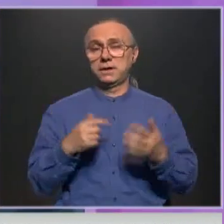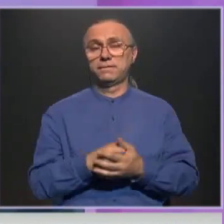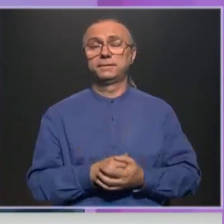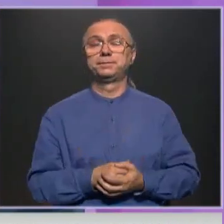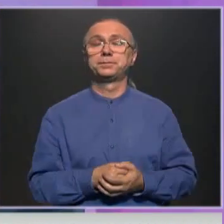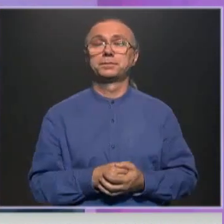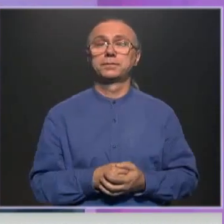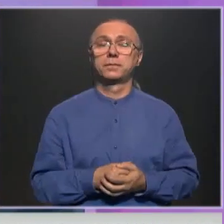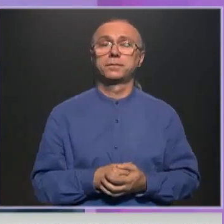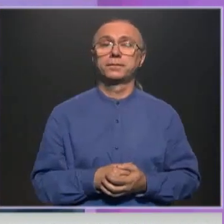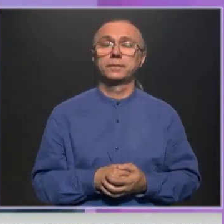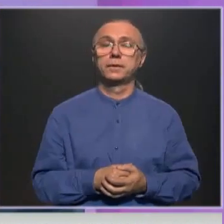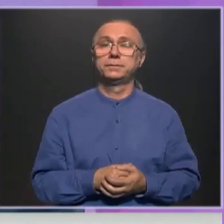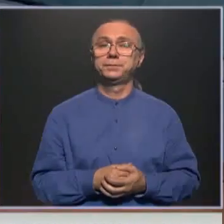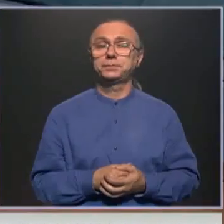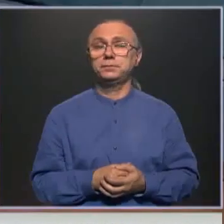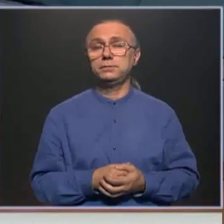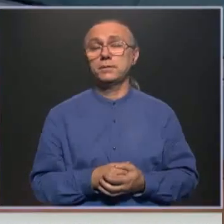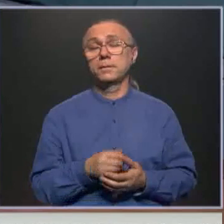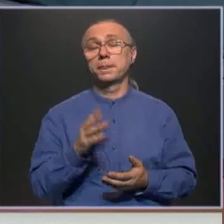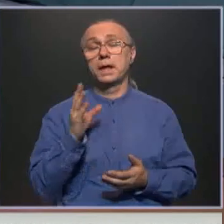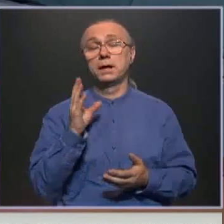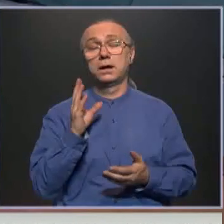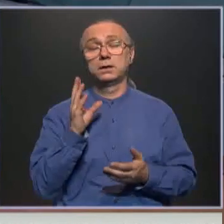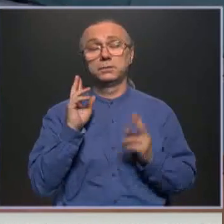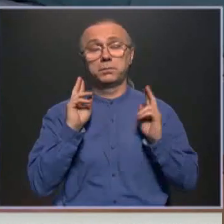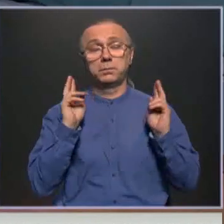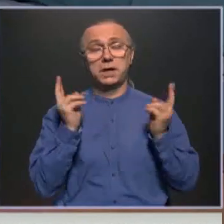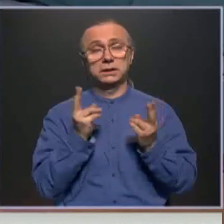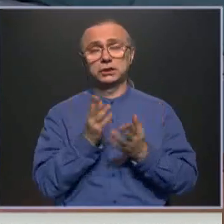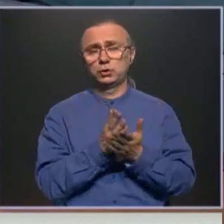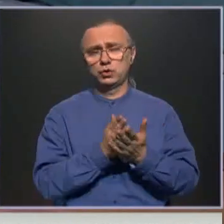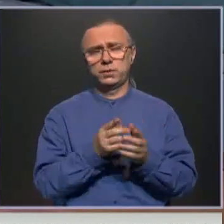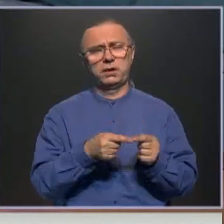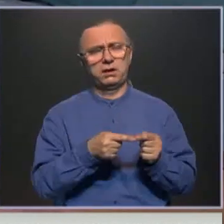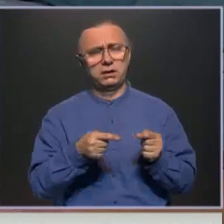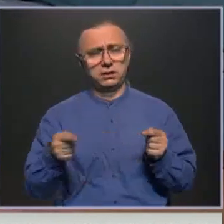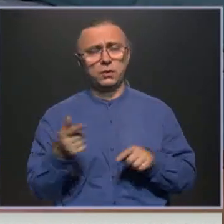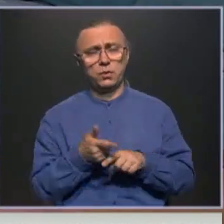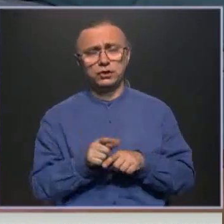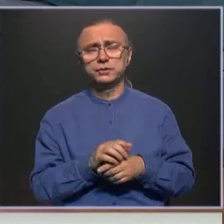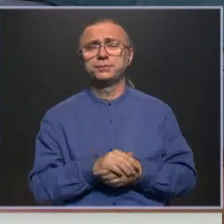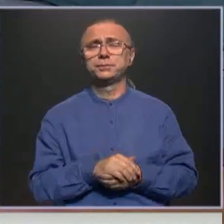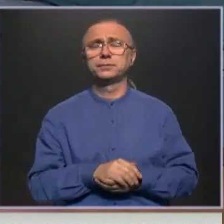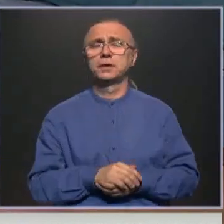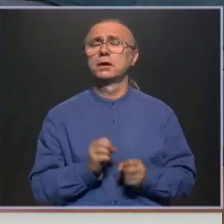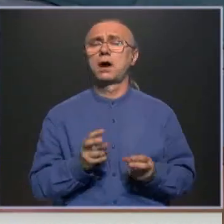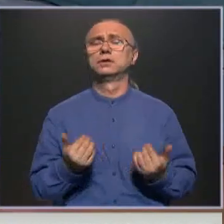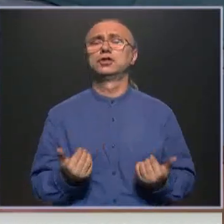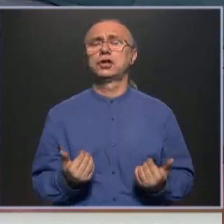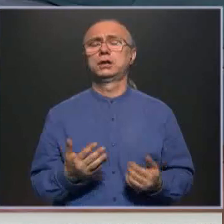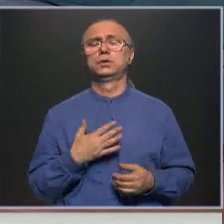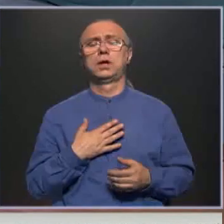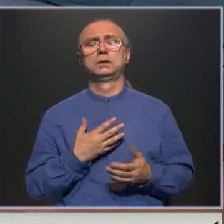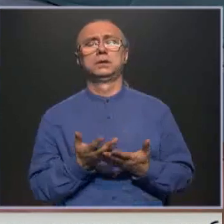бдение совершаться, и на нем литья. И поскольку службы монастырские были очень длинные, то не как у нас сейчас пришел на приход